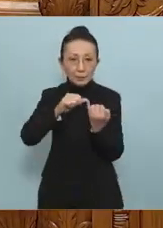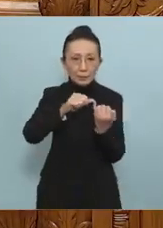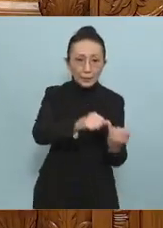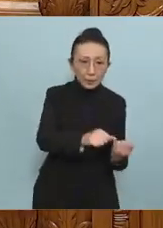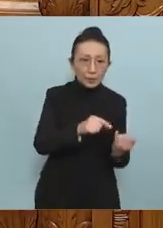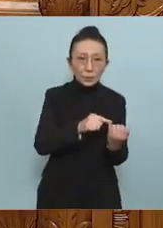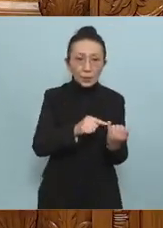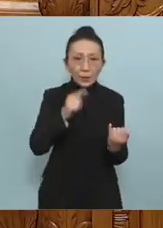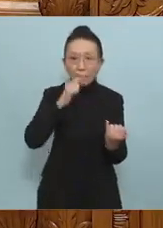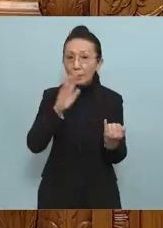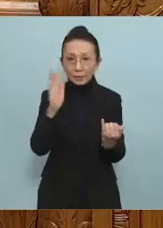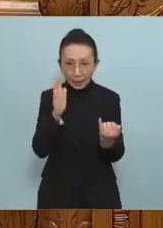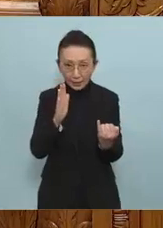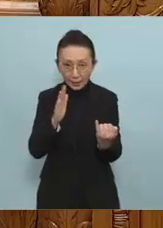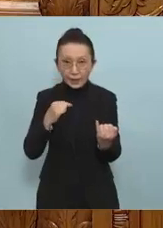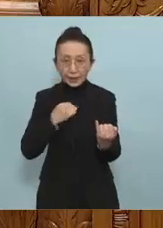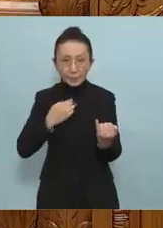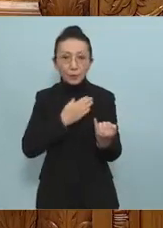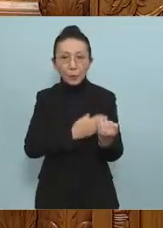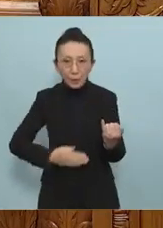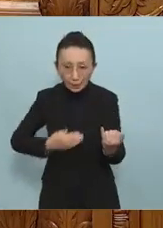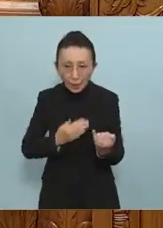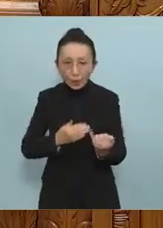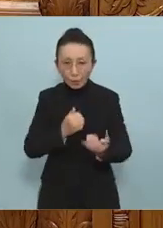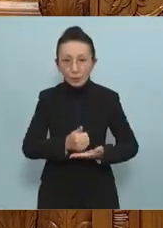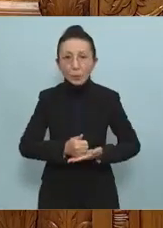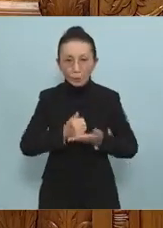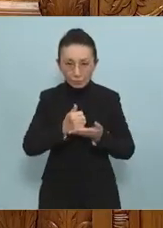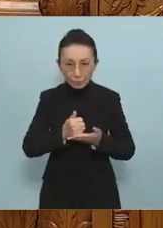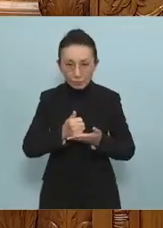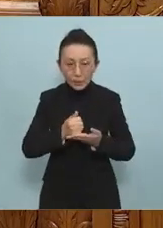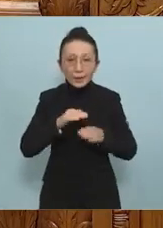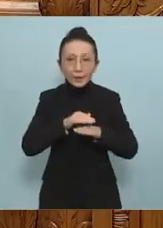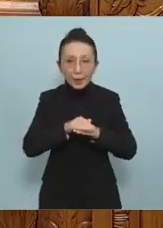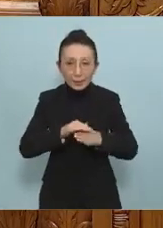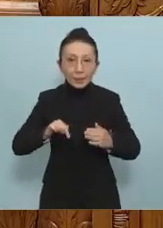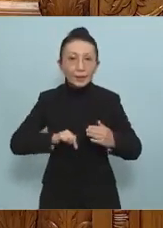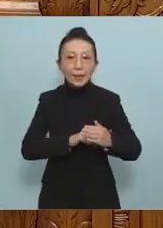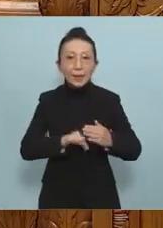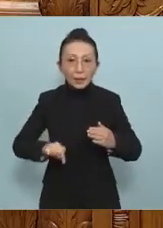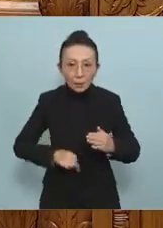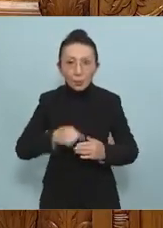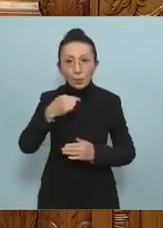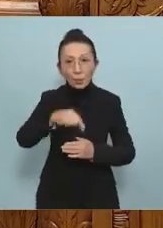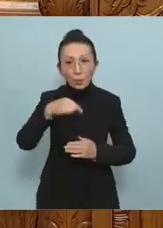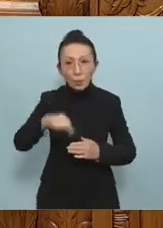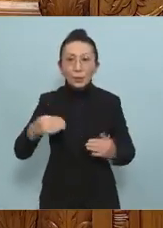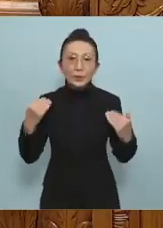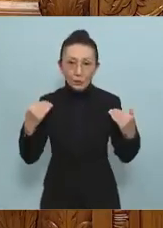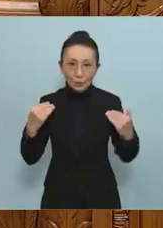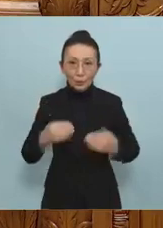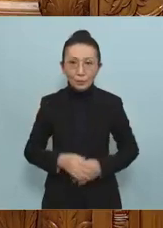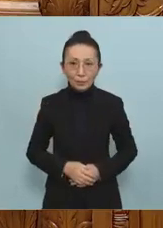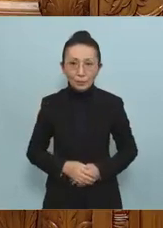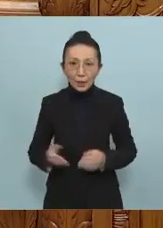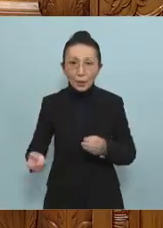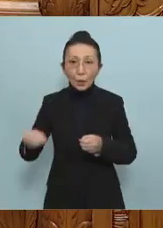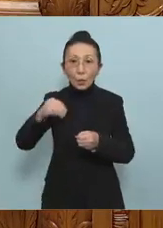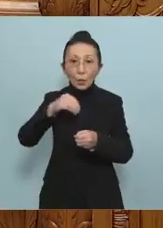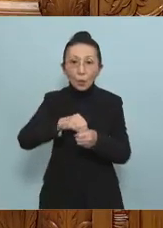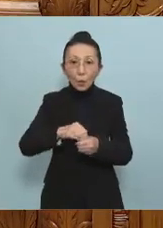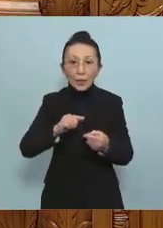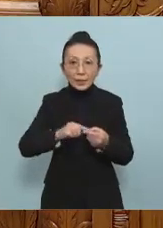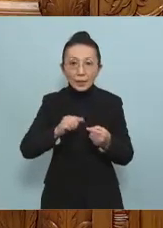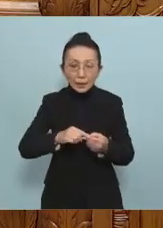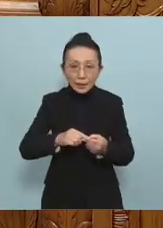ること、被害への対応など、実践的で大切な内容だと思いますが、これは包括的な性教育とは